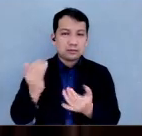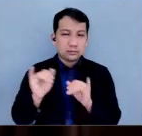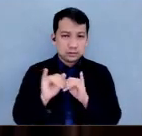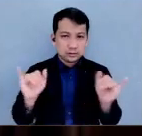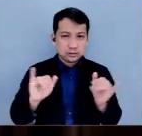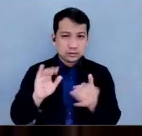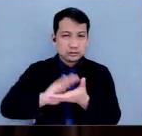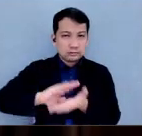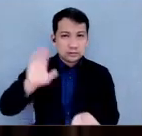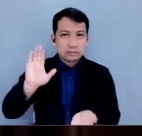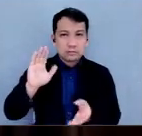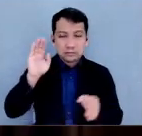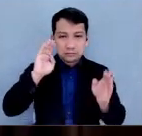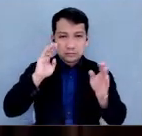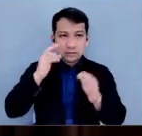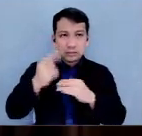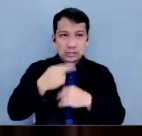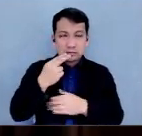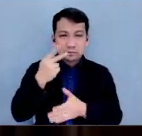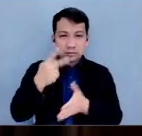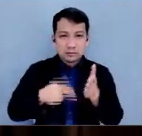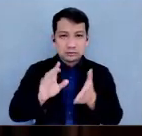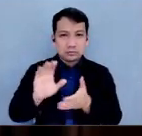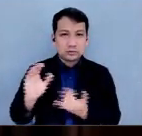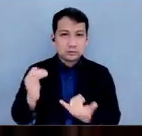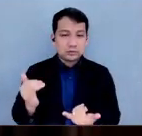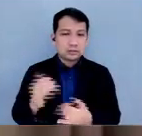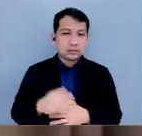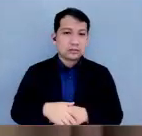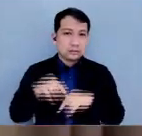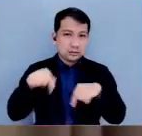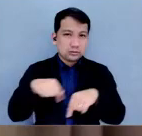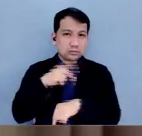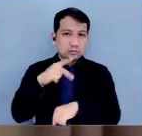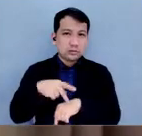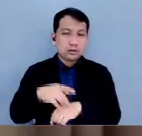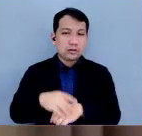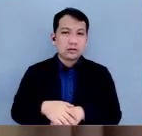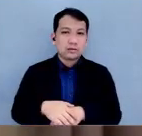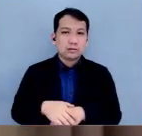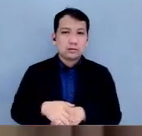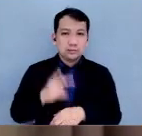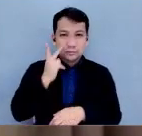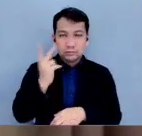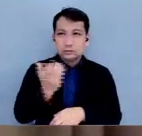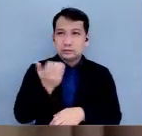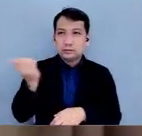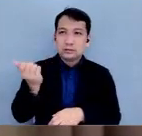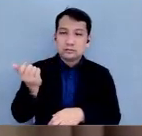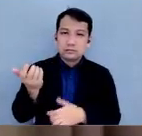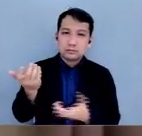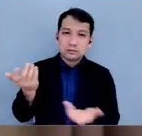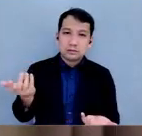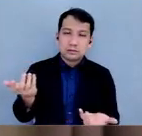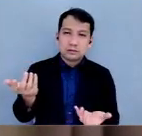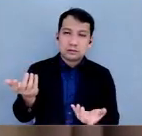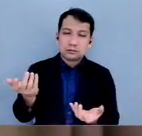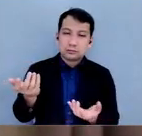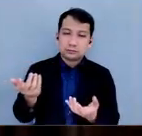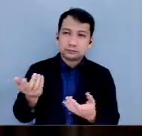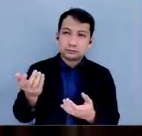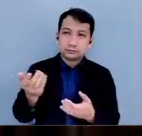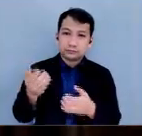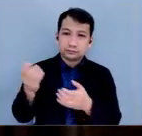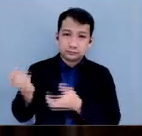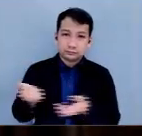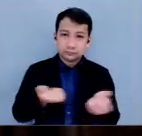pagtaas ng presyo ng bigas dito sa Pilipinas. Pero kung titignan po natin, kahit na yung mga